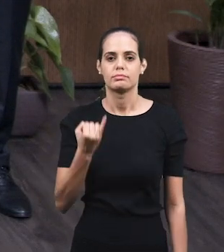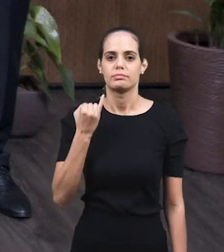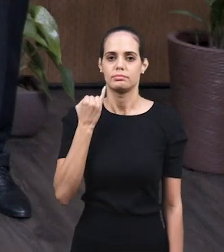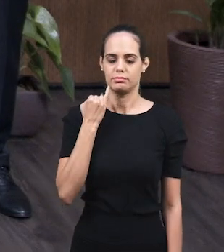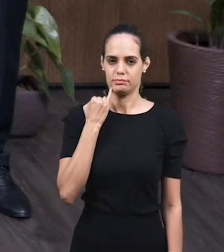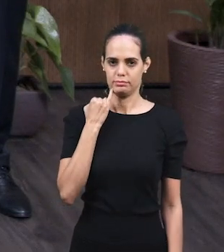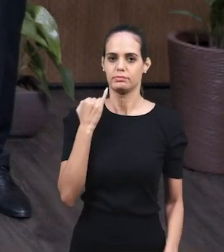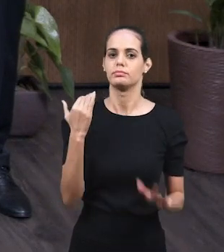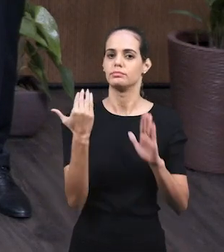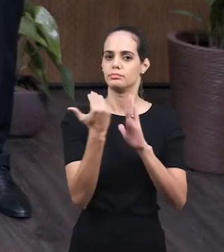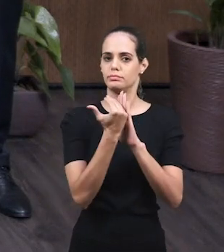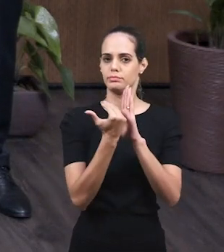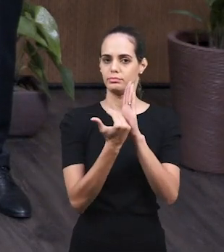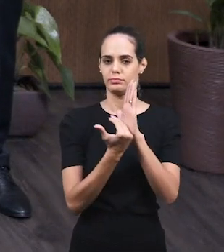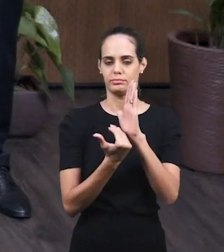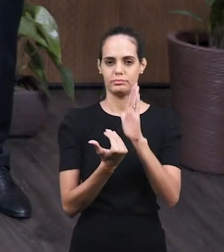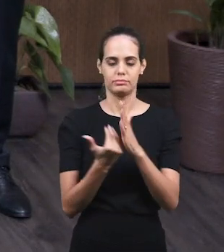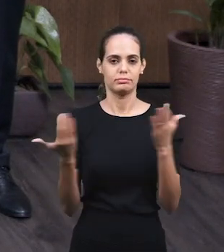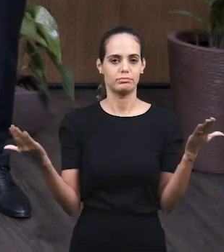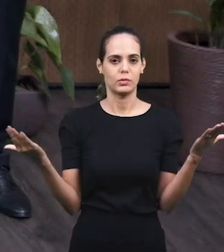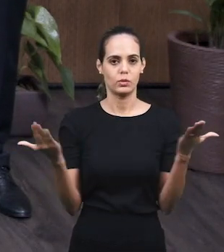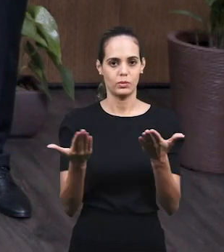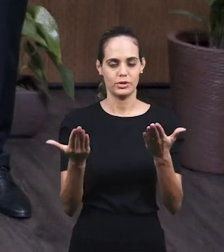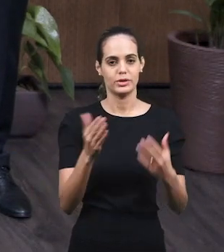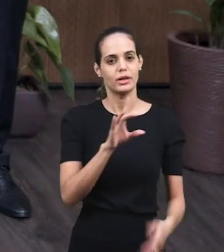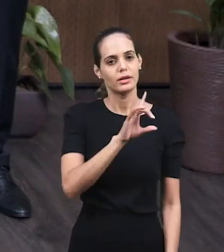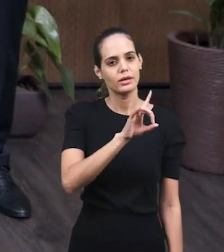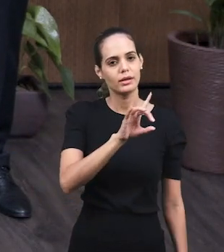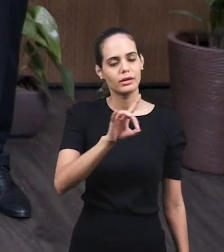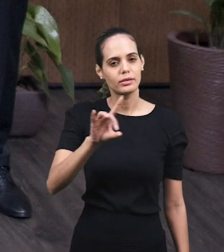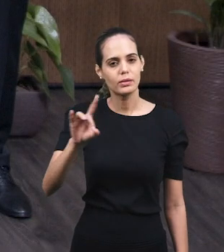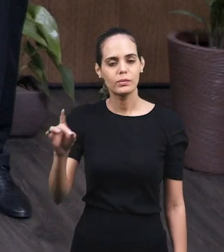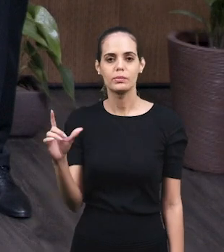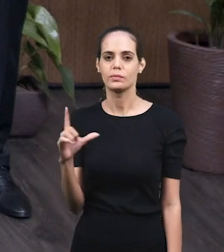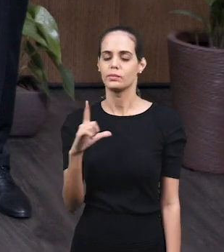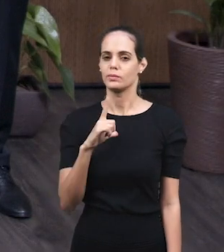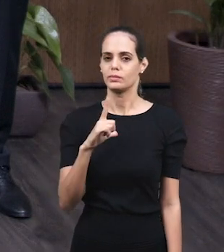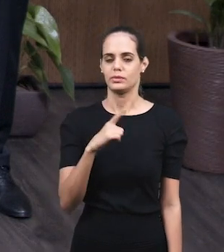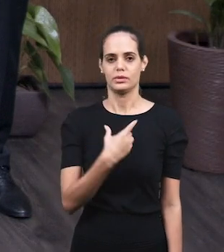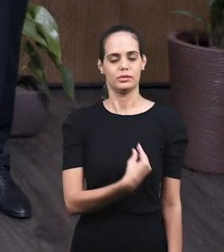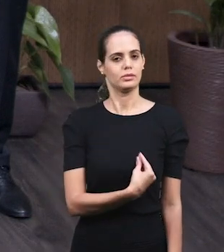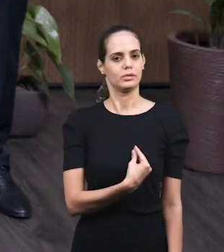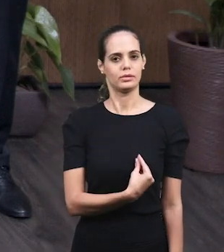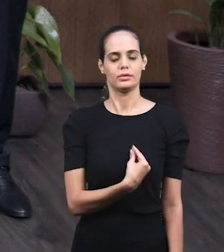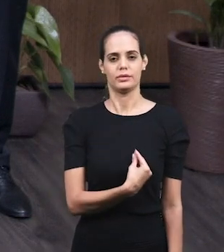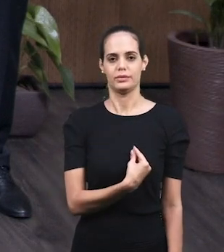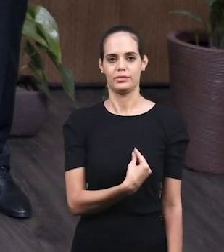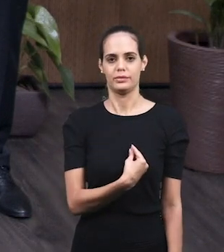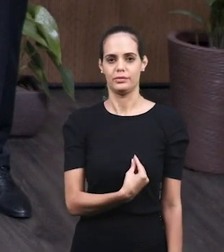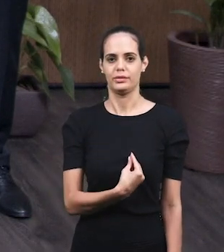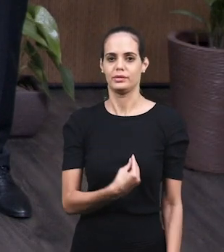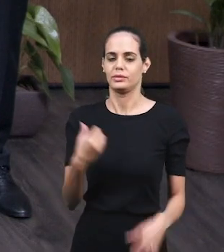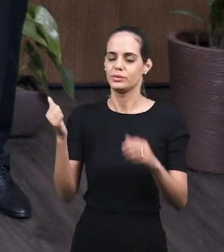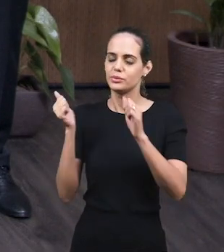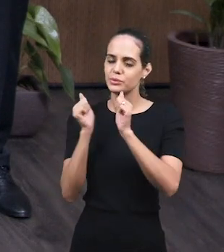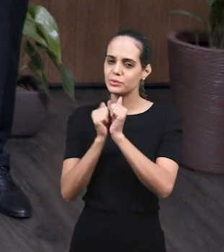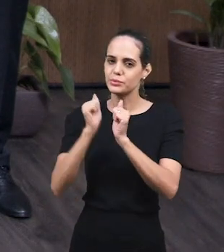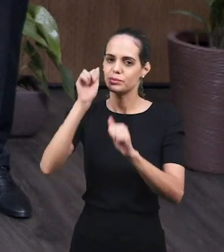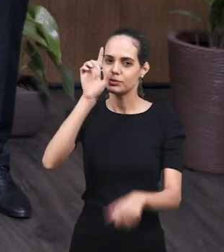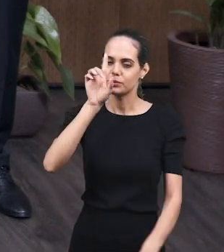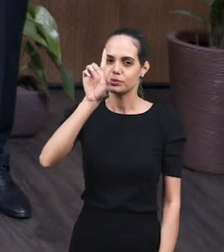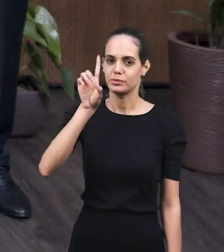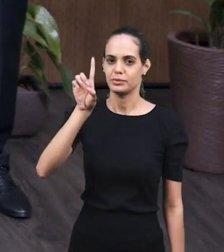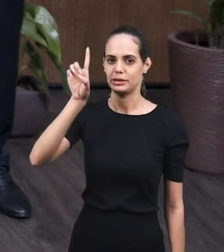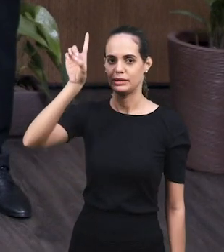Saint-Esprit. Pour cela, nous allons profiter de la programmation d'aujourd'hui afin que